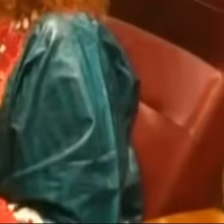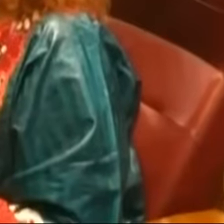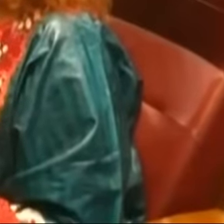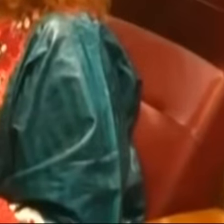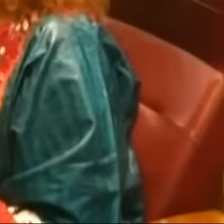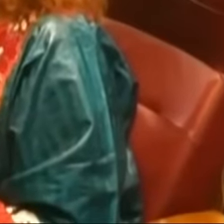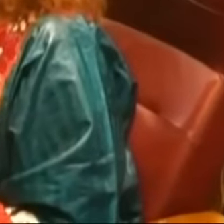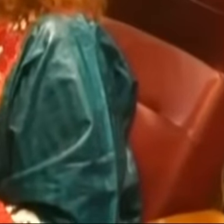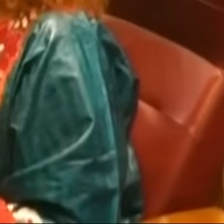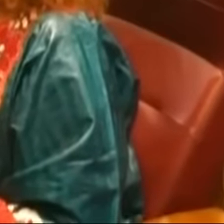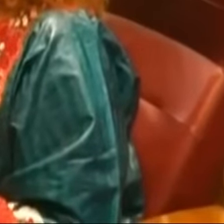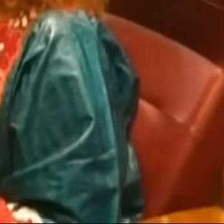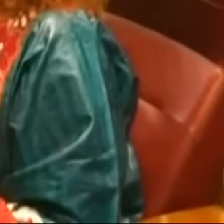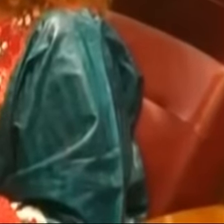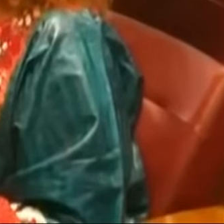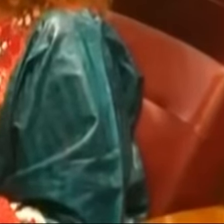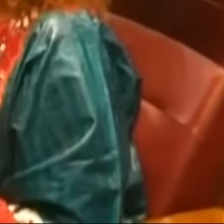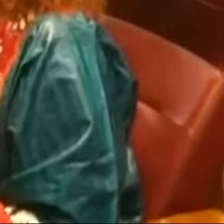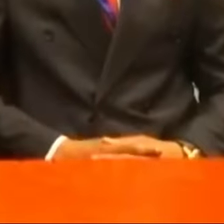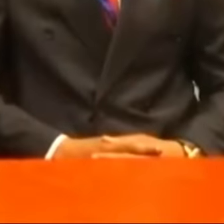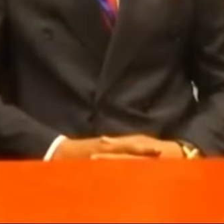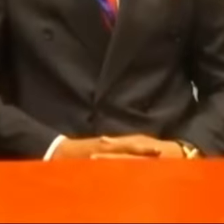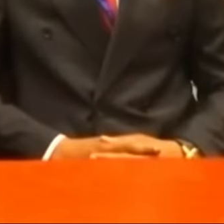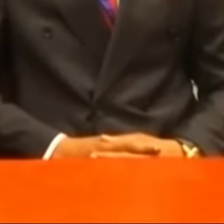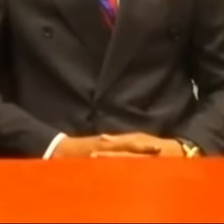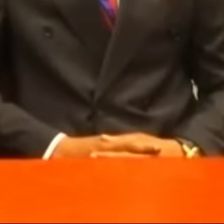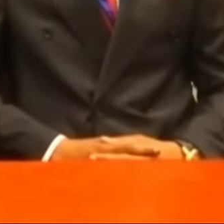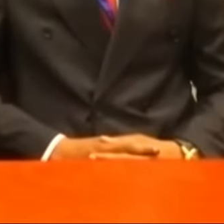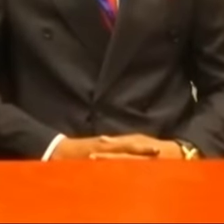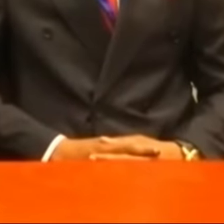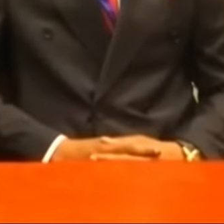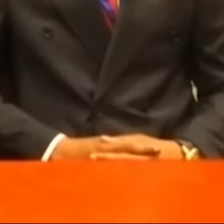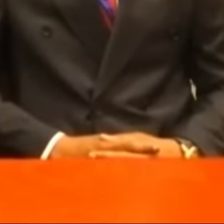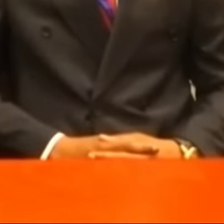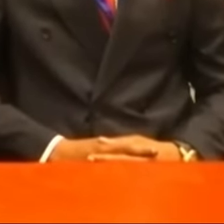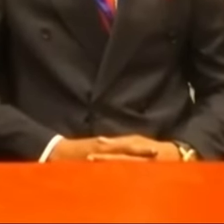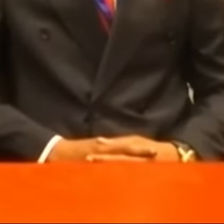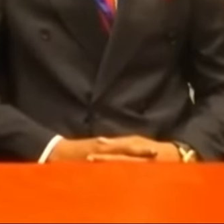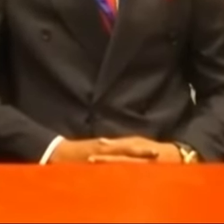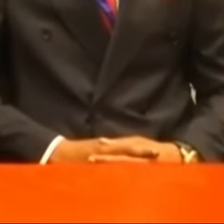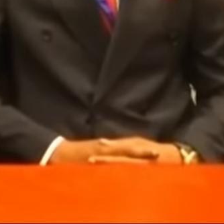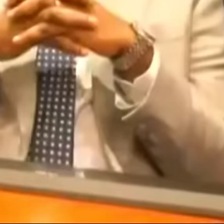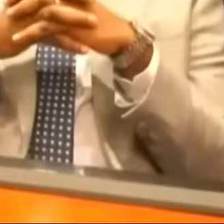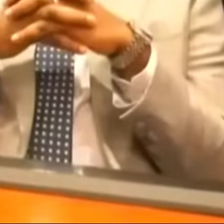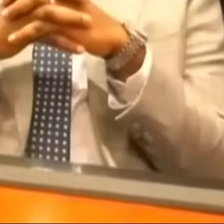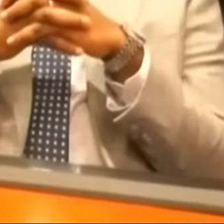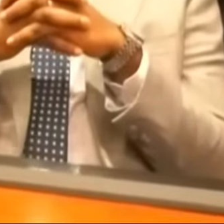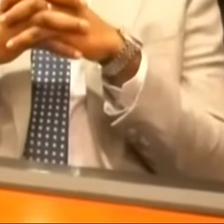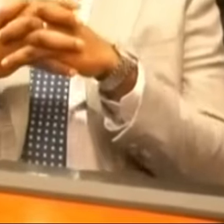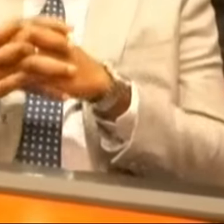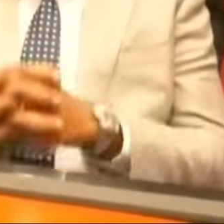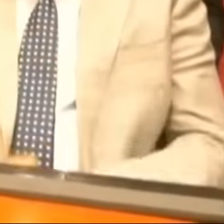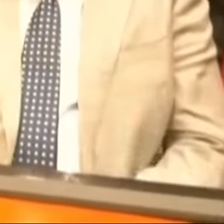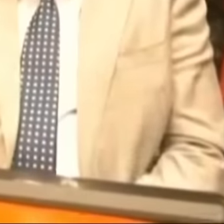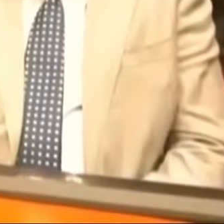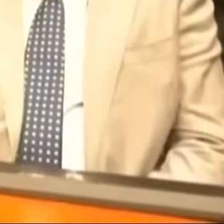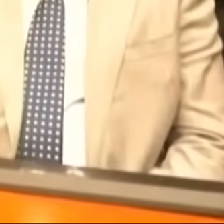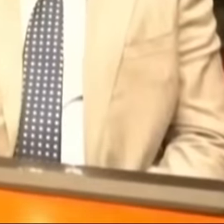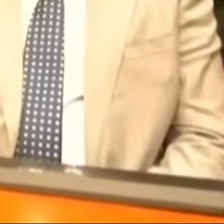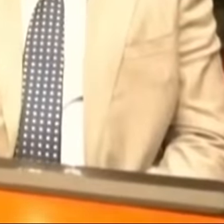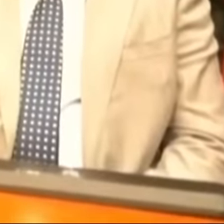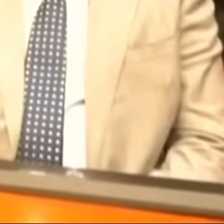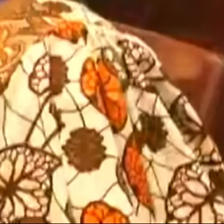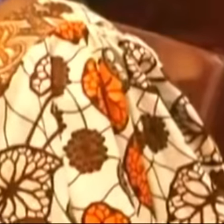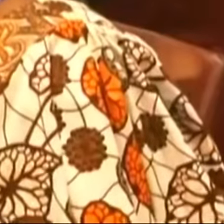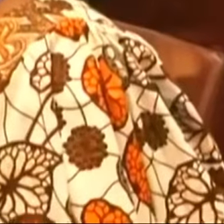Cette disposition légale, issue de la Constitution et du règlement intérieur du Sénat, a été ainsi mise en application lors de l'ouverture